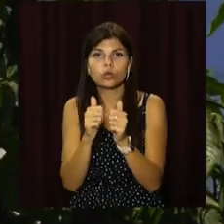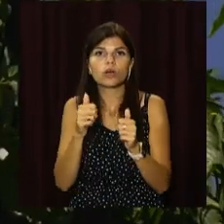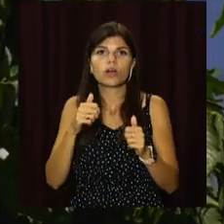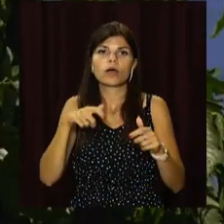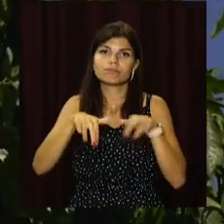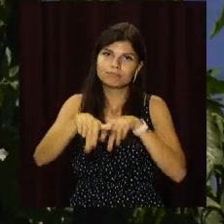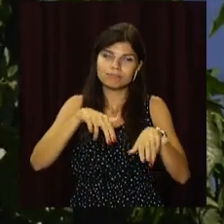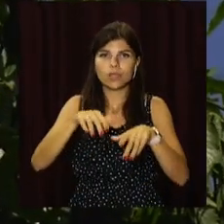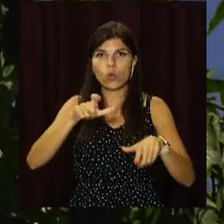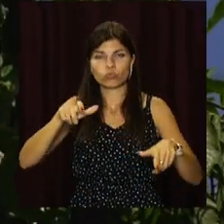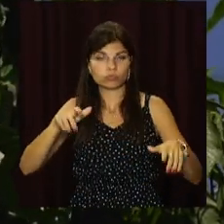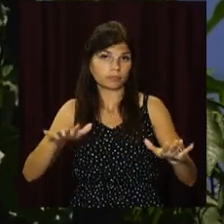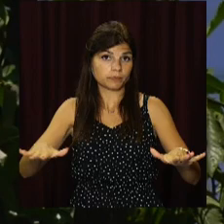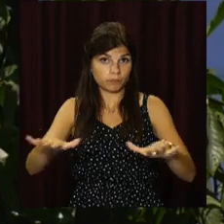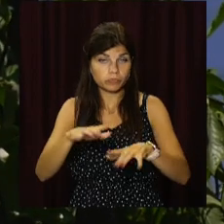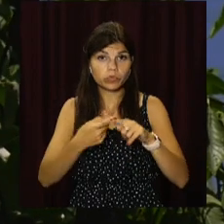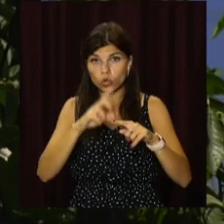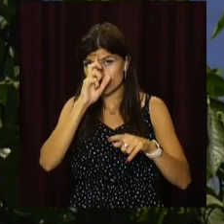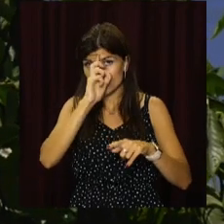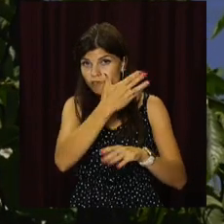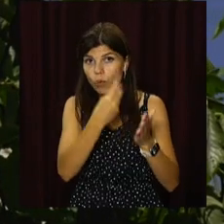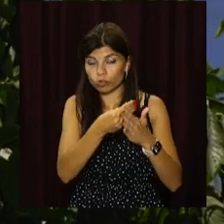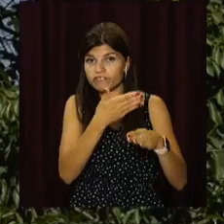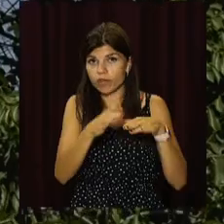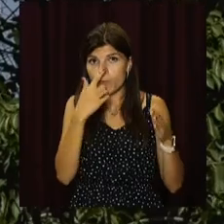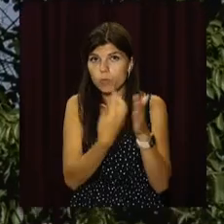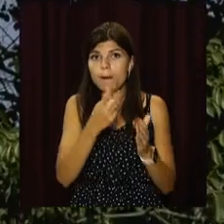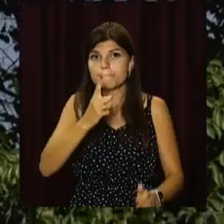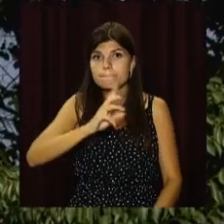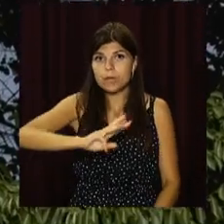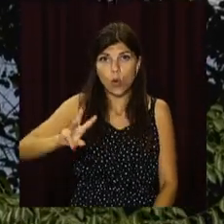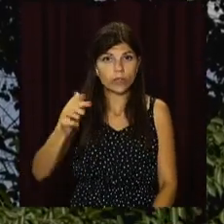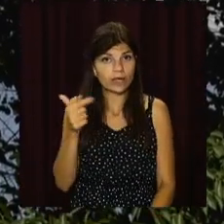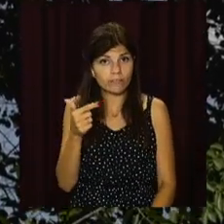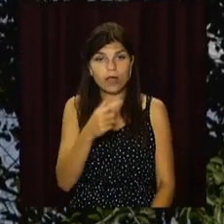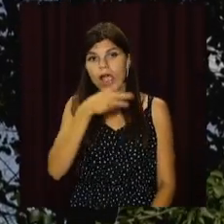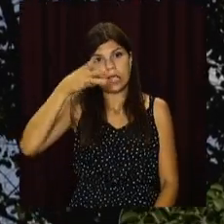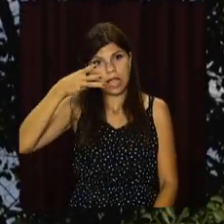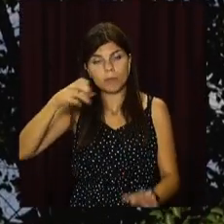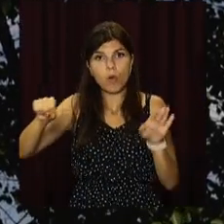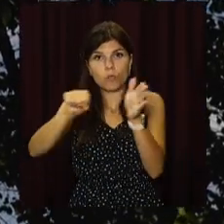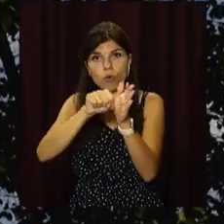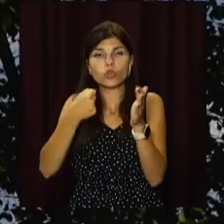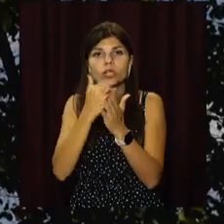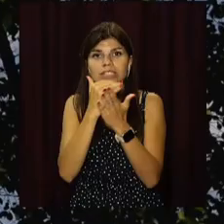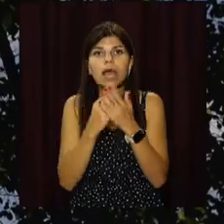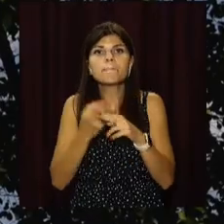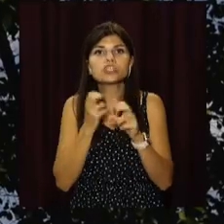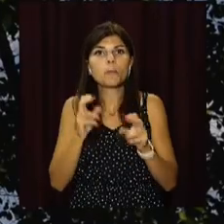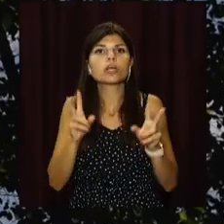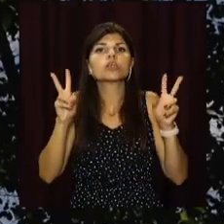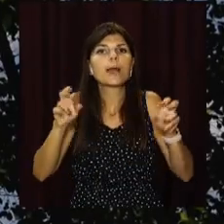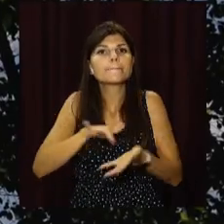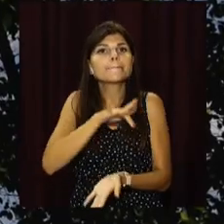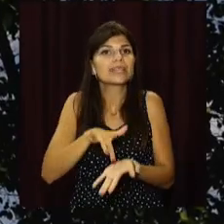та прилеглу територію. На це з міського бюджету виділили понад 1 мільйон гривень. Камери під'єднають до системи «Безпечне